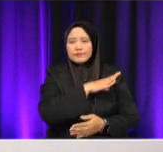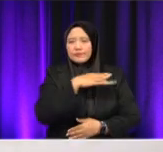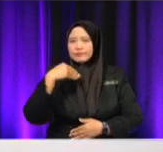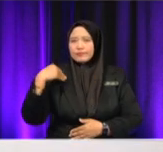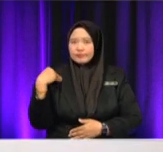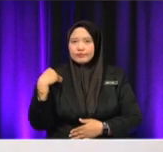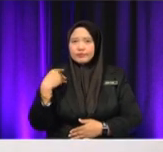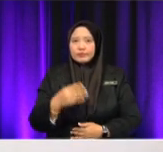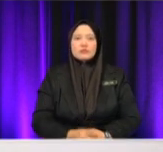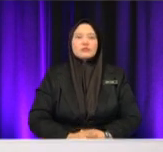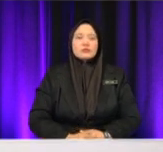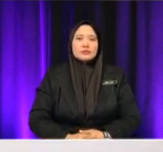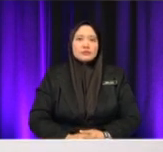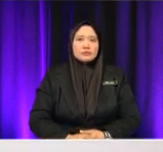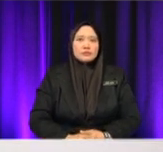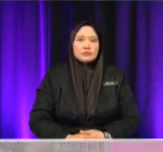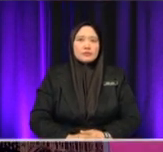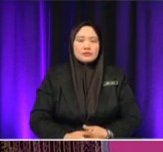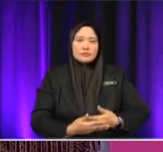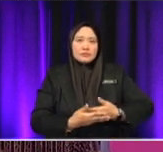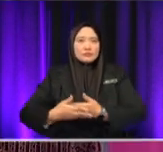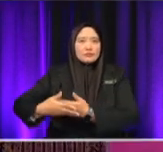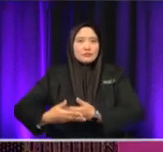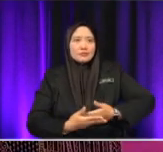terima kasih atas pandangan beliau